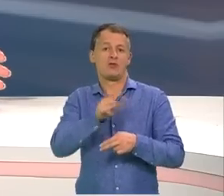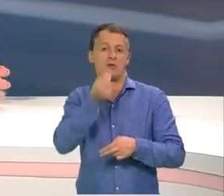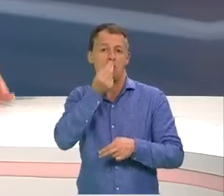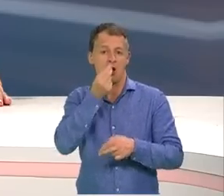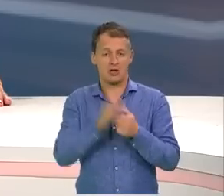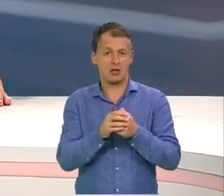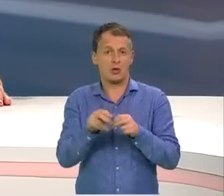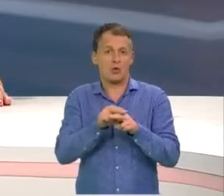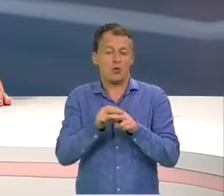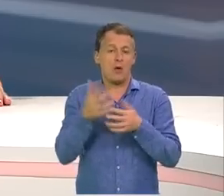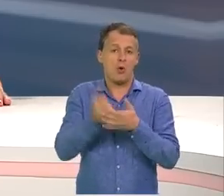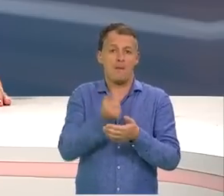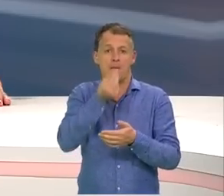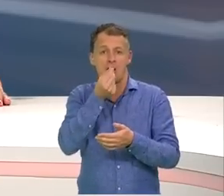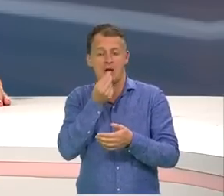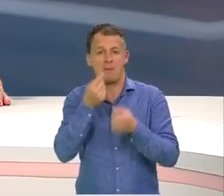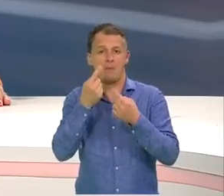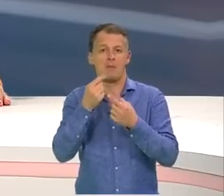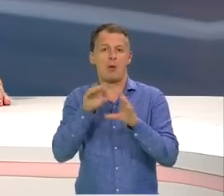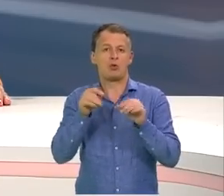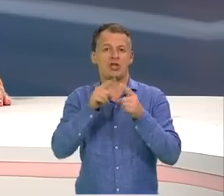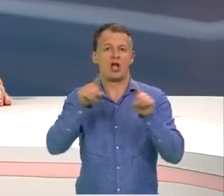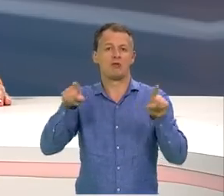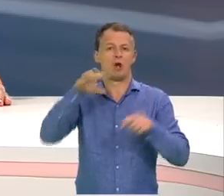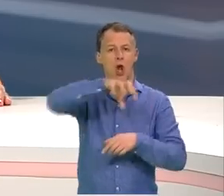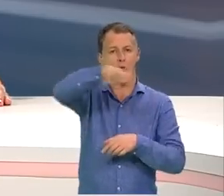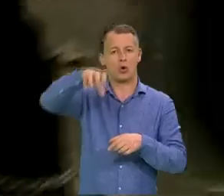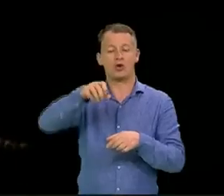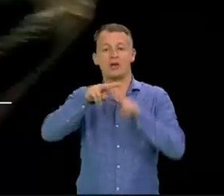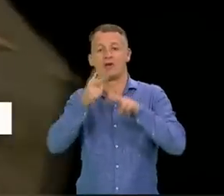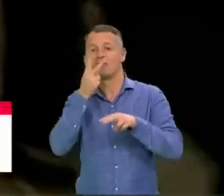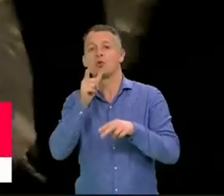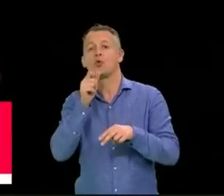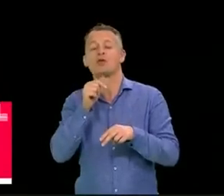Cum au luat masa în mai multe locuri, rămâne de văzut unde a fost mâncarea stricată.